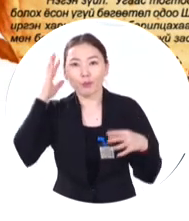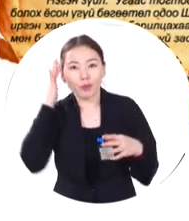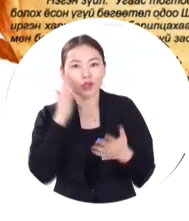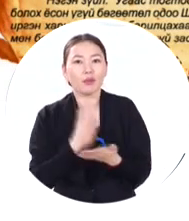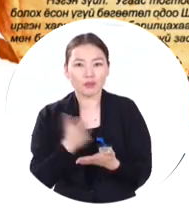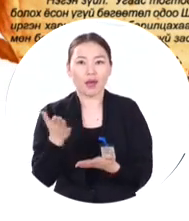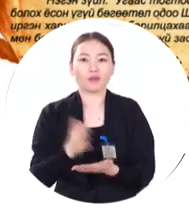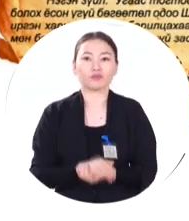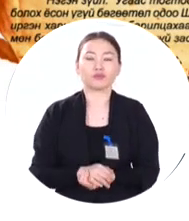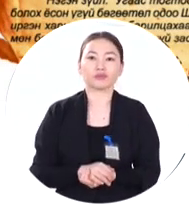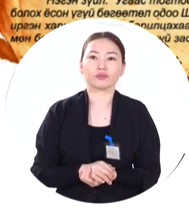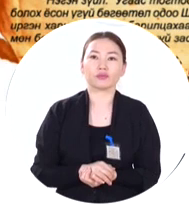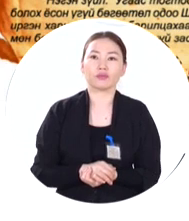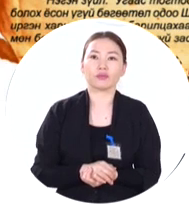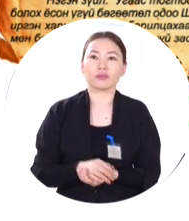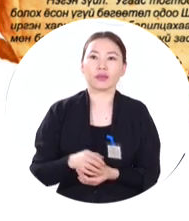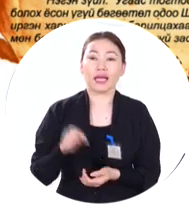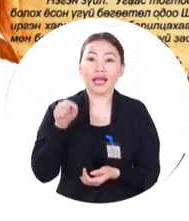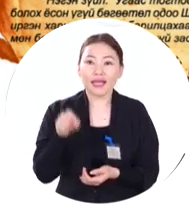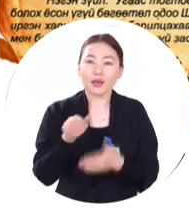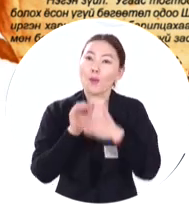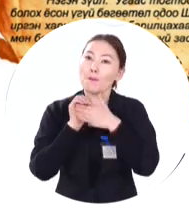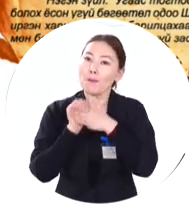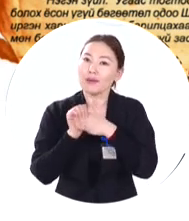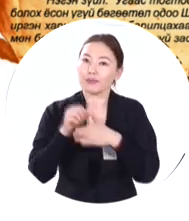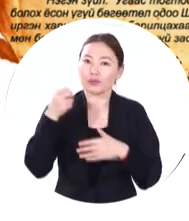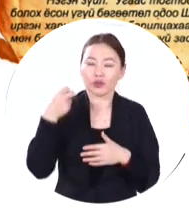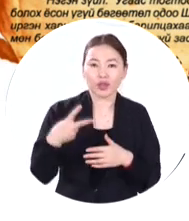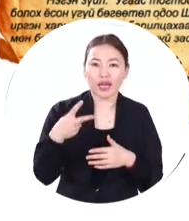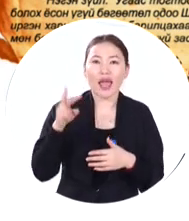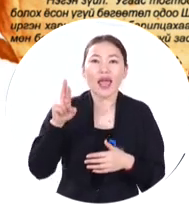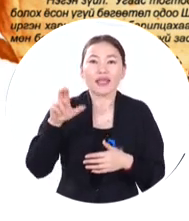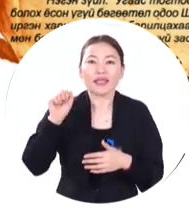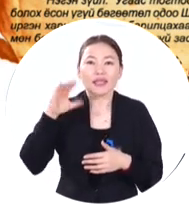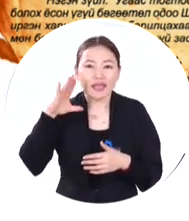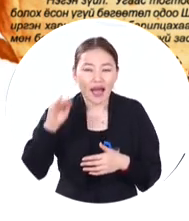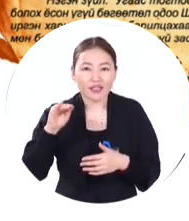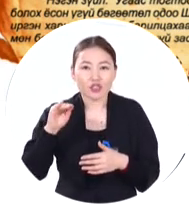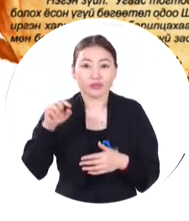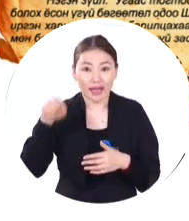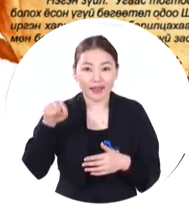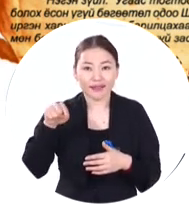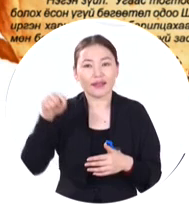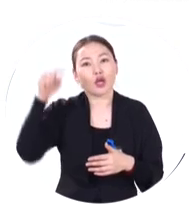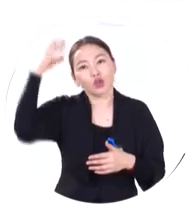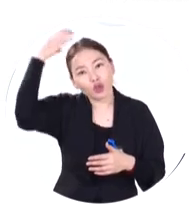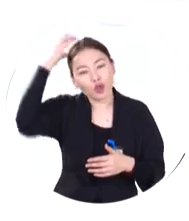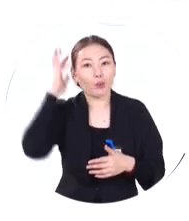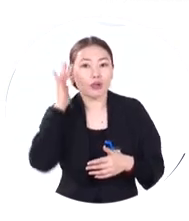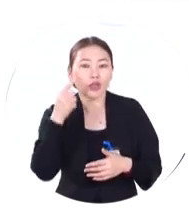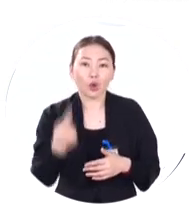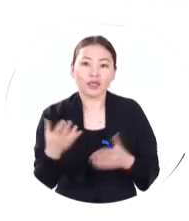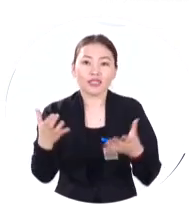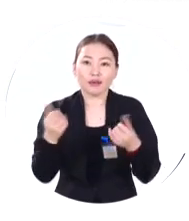талаар баримт 2 гэсэн баримт та бүхний сургач өдөр байгаа. Та бүхэн сургач өчгөөсөө илүү дэлгэрүүлэн уншаарай. За